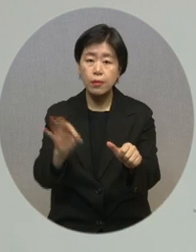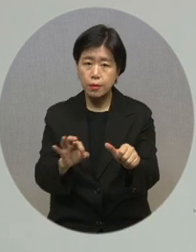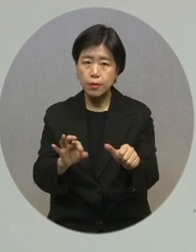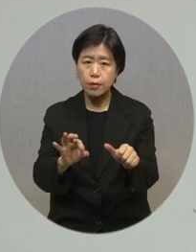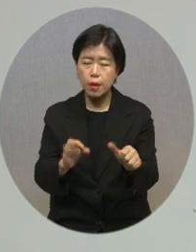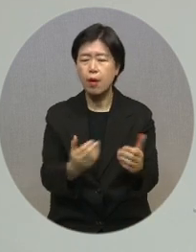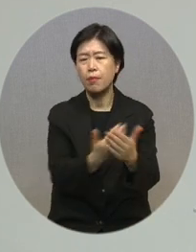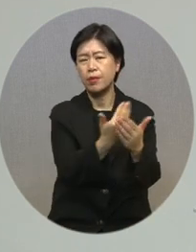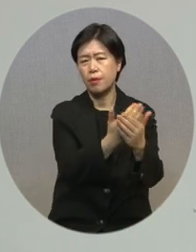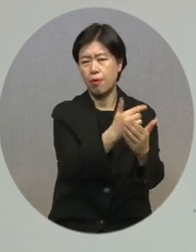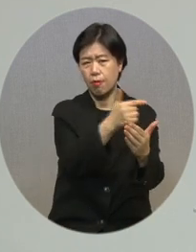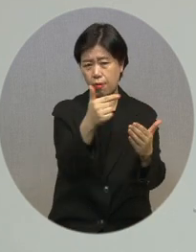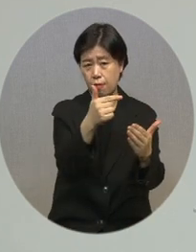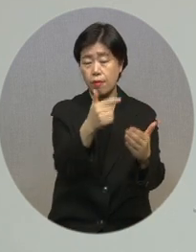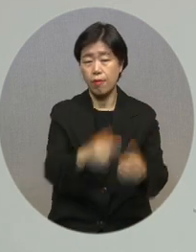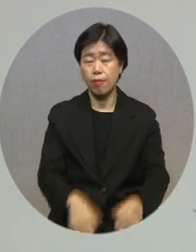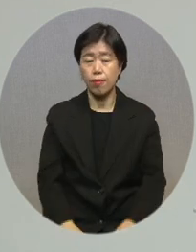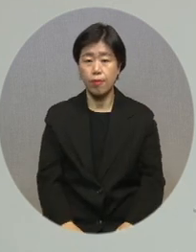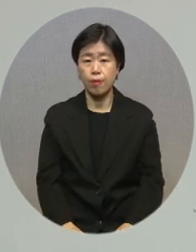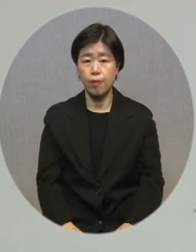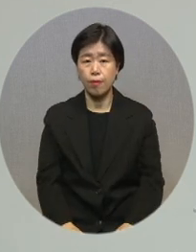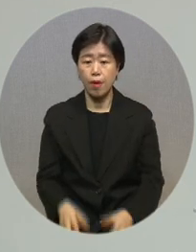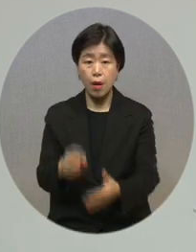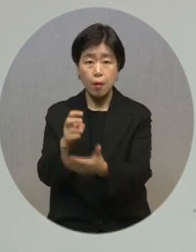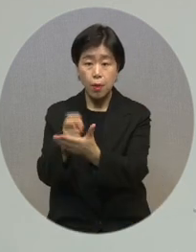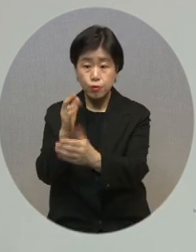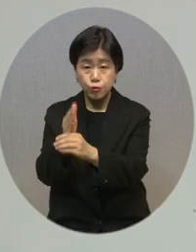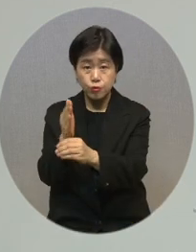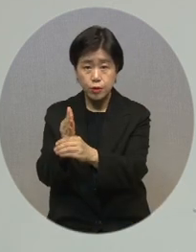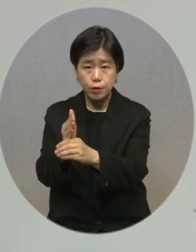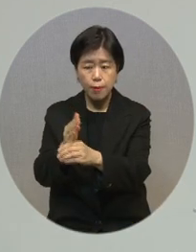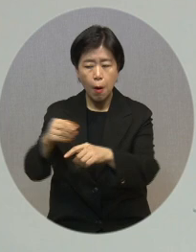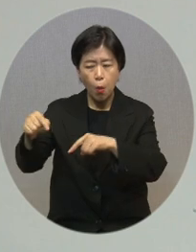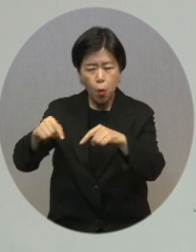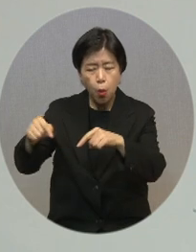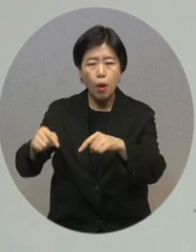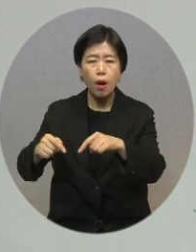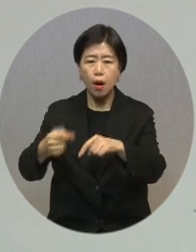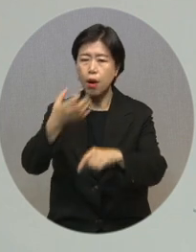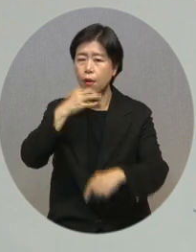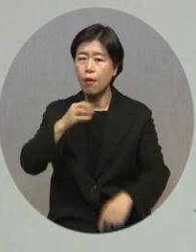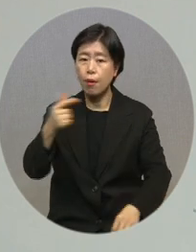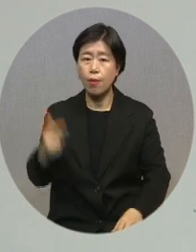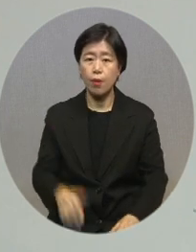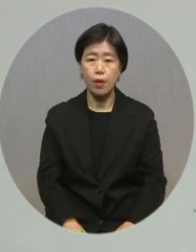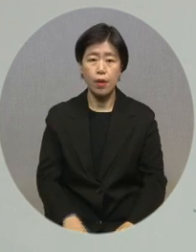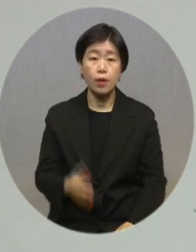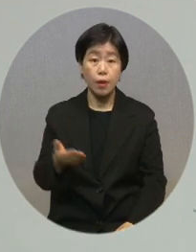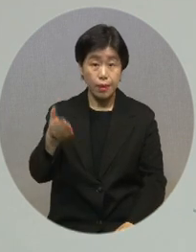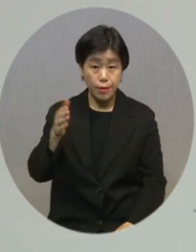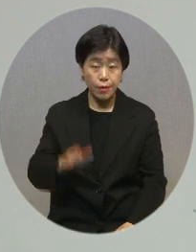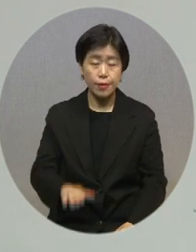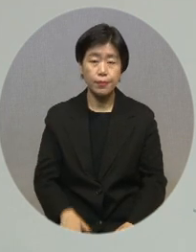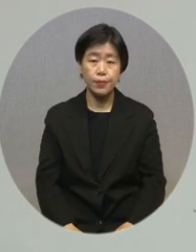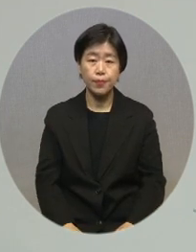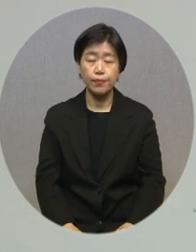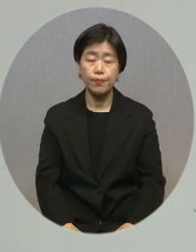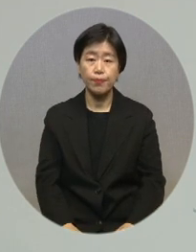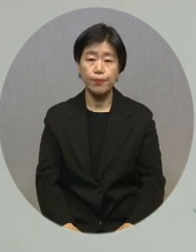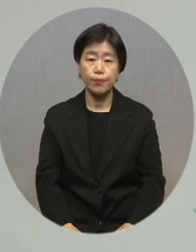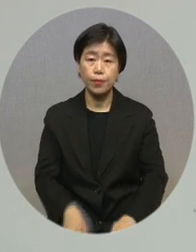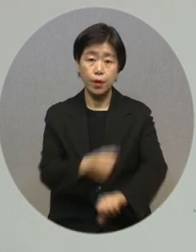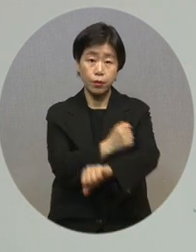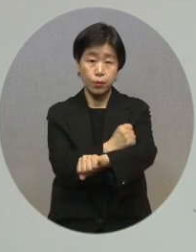일자리 창출 기반을 확립하는 데도 좀 도움이 됐겠다라고 생각을 하고 있습니다. 그렇군요. 근데 이제 또 한편으로는